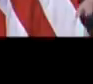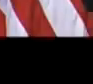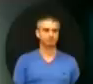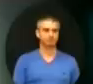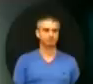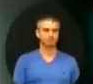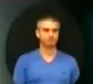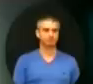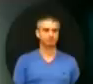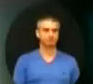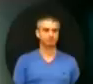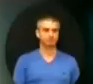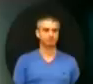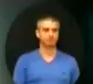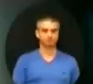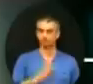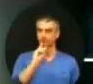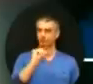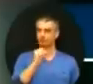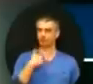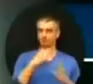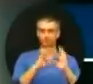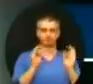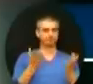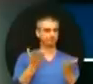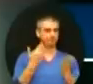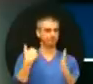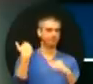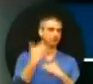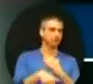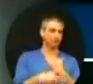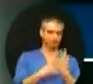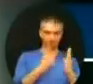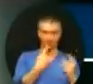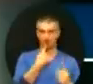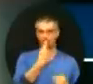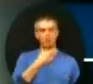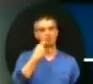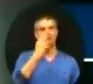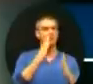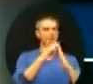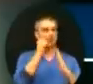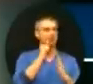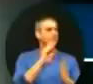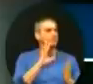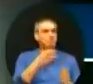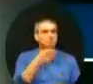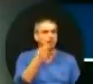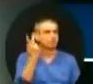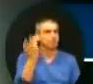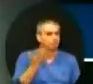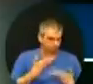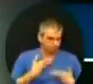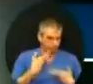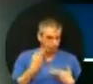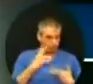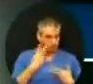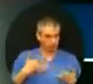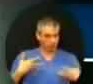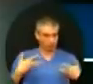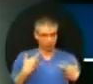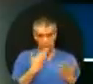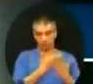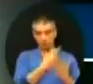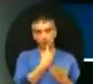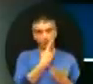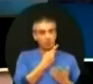forward. דודי אמסלם, נתחיל אולי מהסוף, מהדברים של דובר הבית הלבן. מה אתה קונה? אתה יותר מעודד מהעובדה